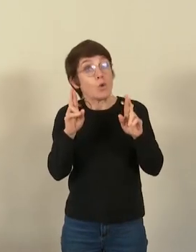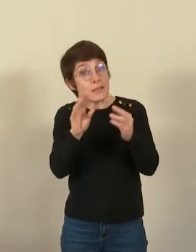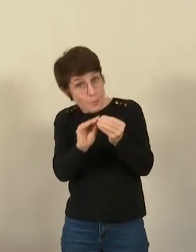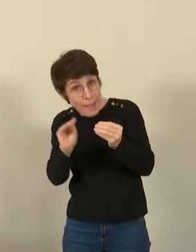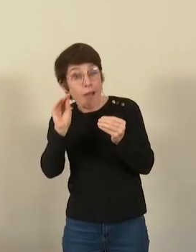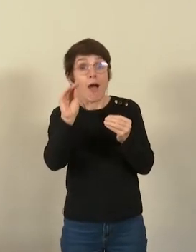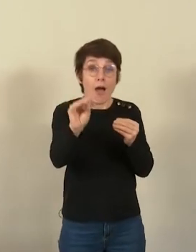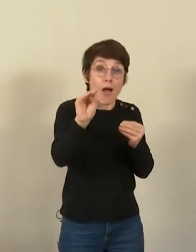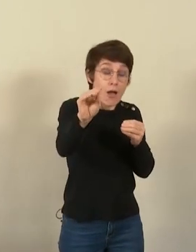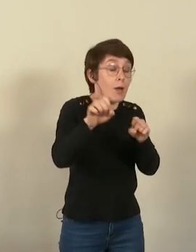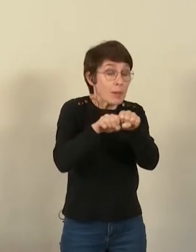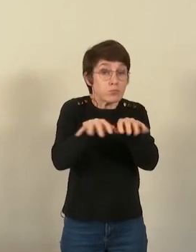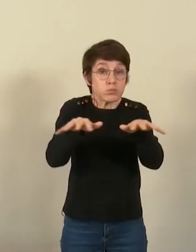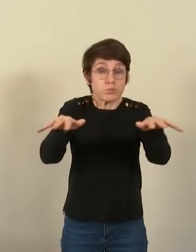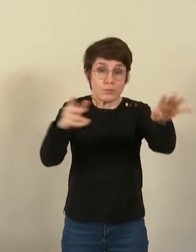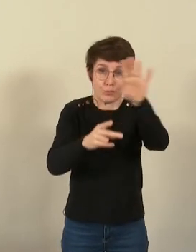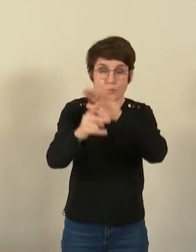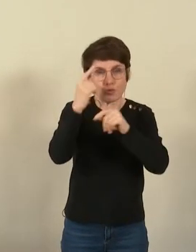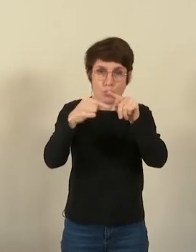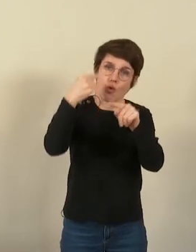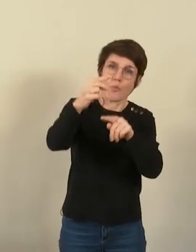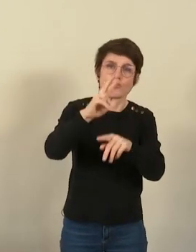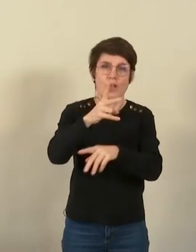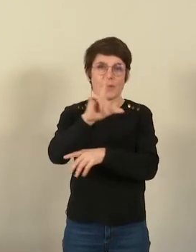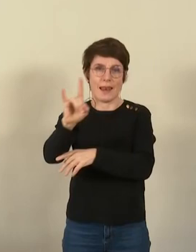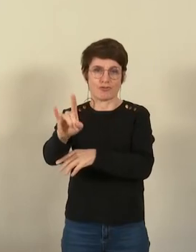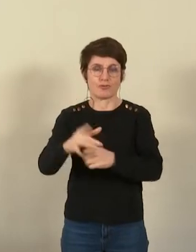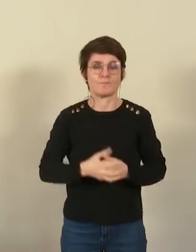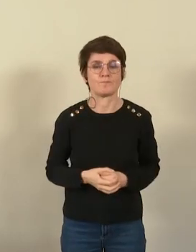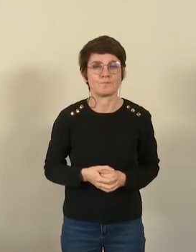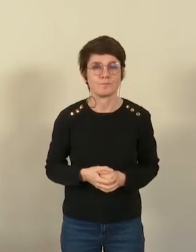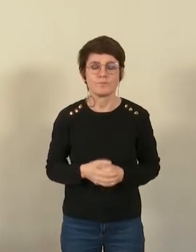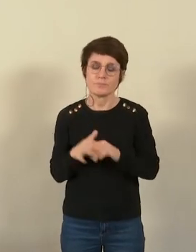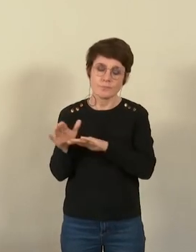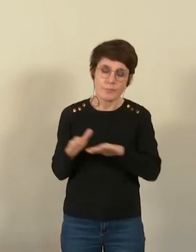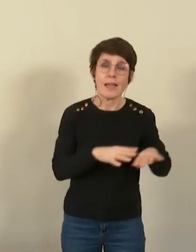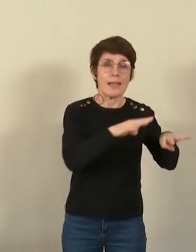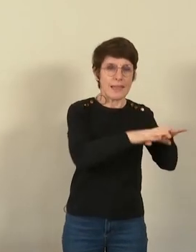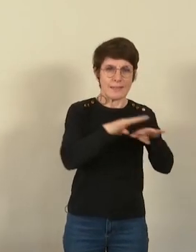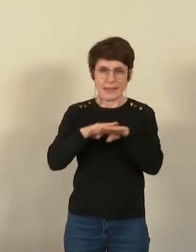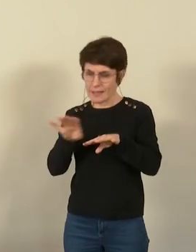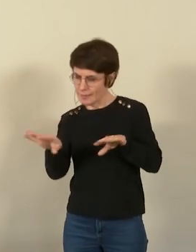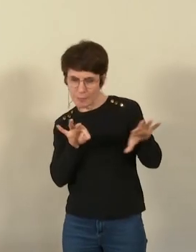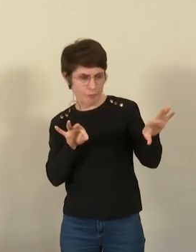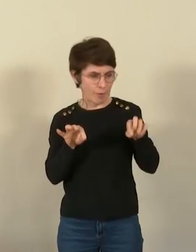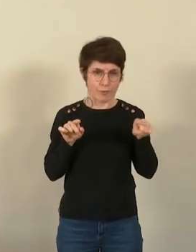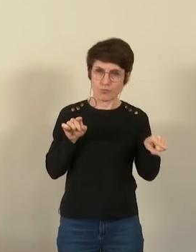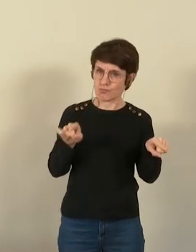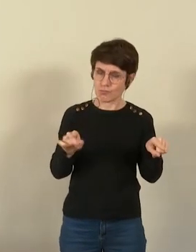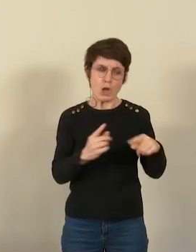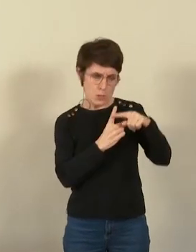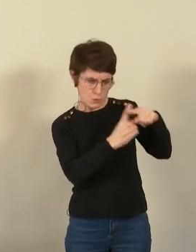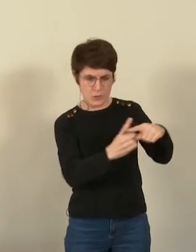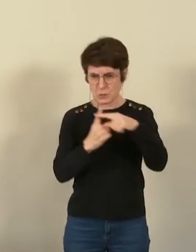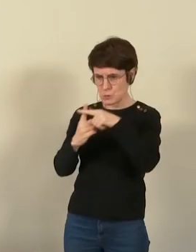même amplifiée dans le cadre du prochain PLH ensuite sur le choix des quartiers sélectionnés ils sont plutôt bien ciblés car